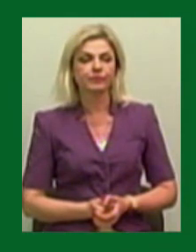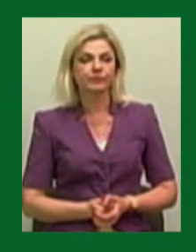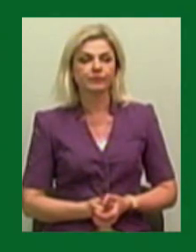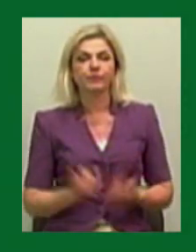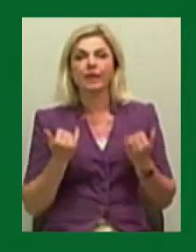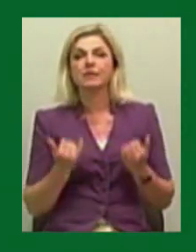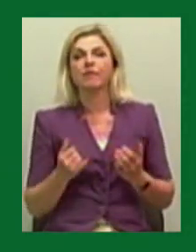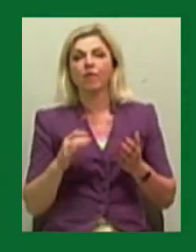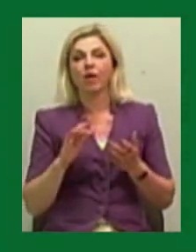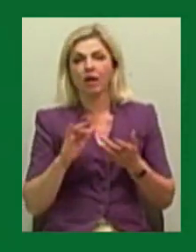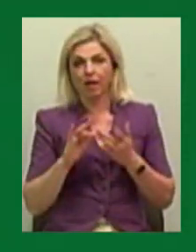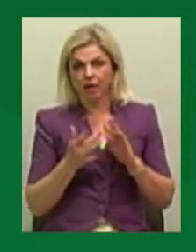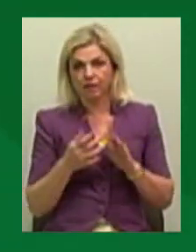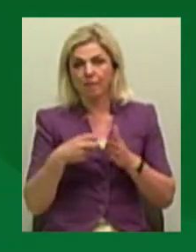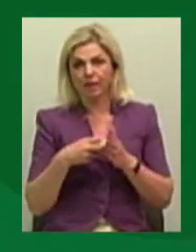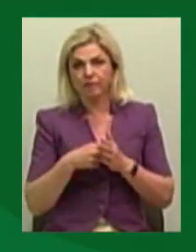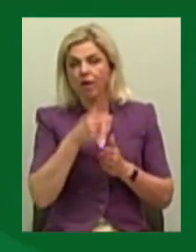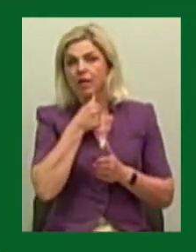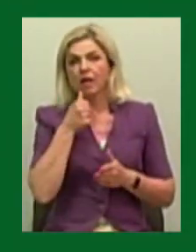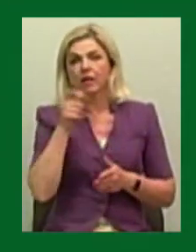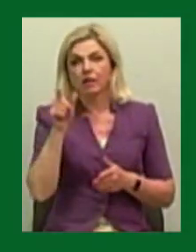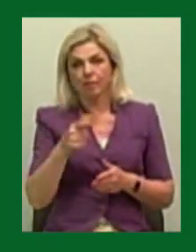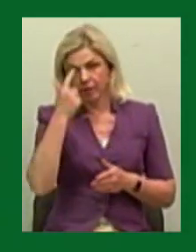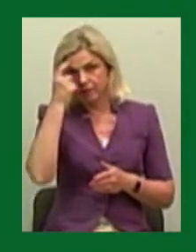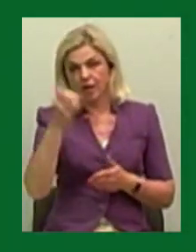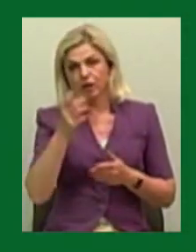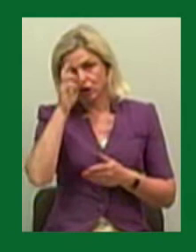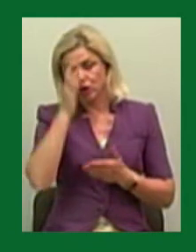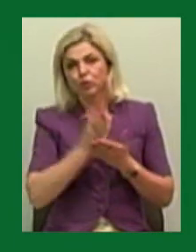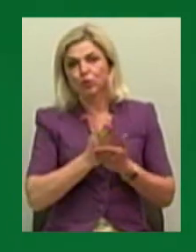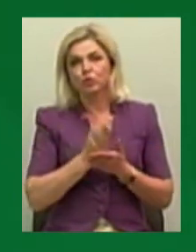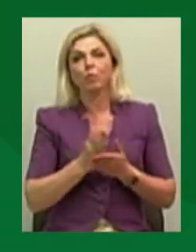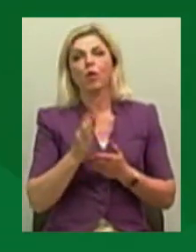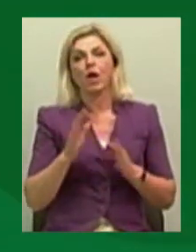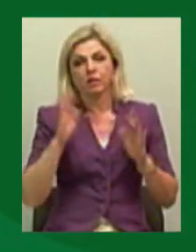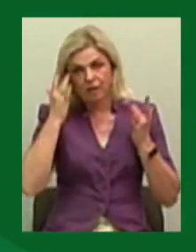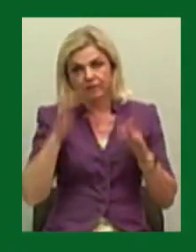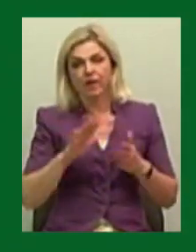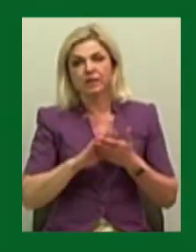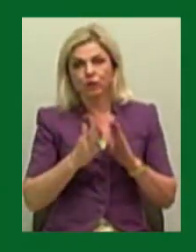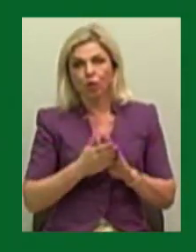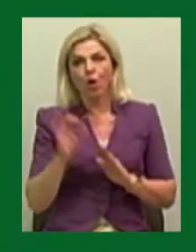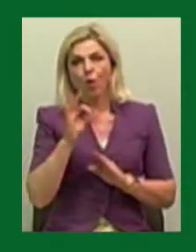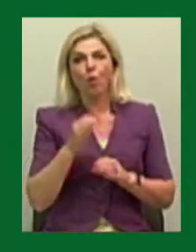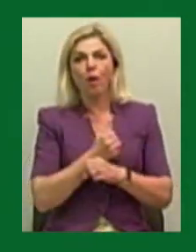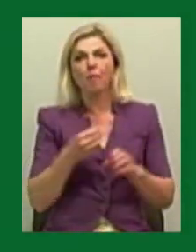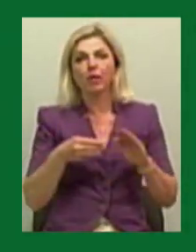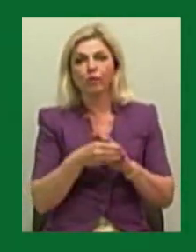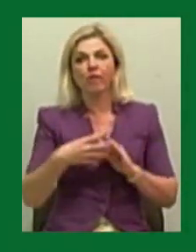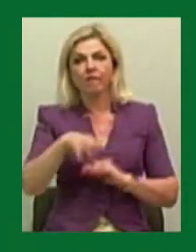Сьогодні електронним листом анонім сповістив Державну службу з надзвичайних ситуацій про замінування всіх лікарень Миколаєва та одного